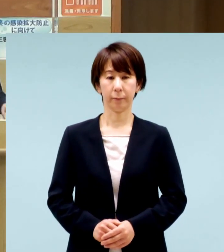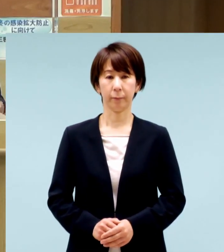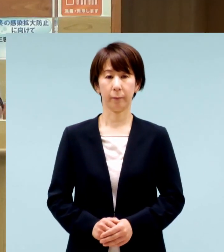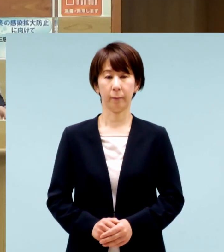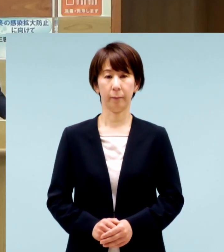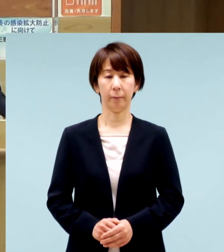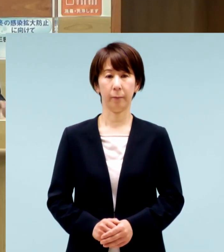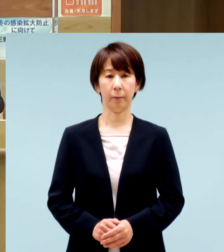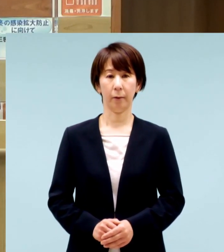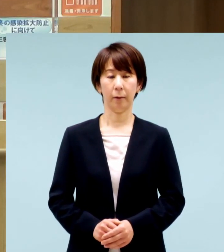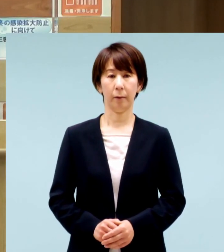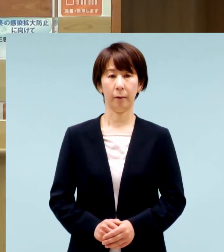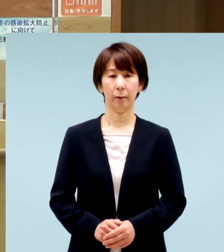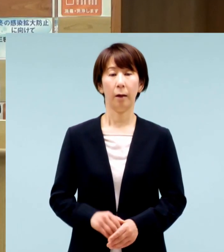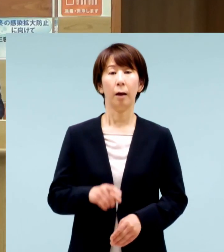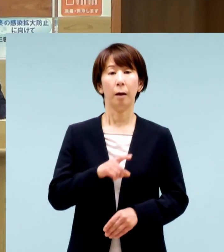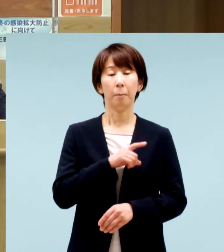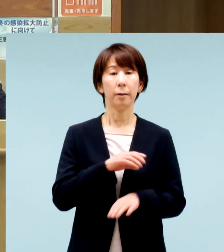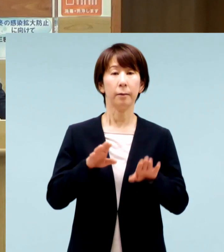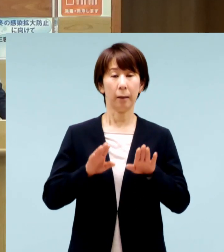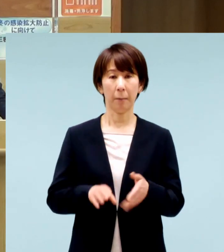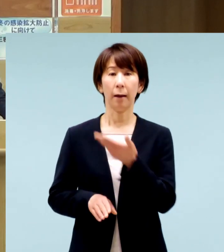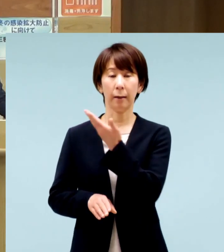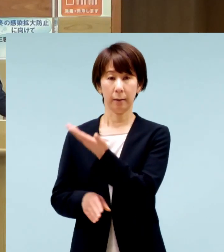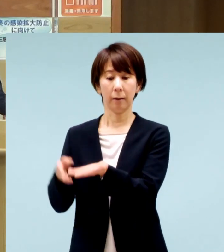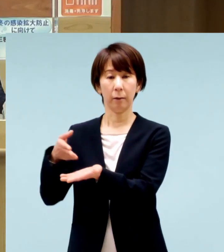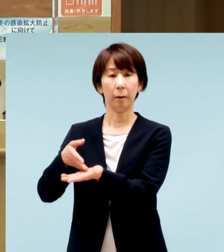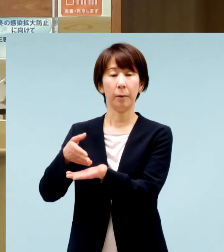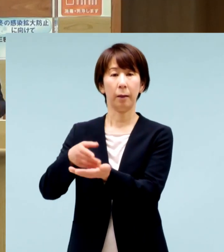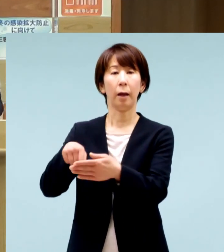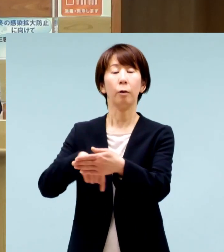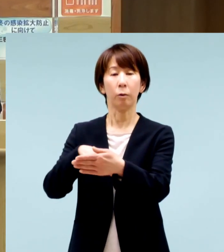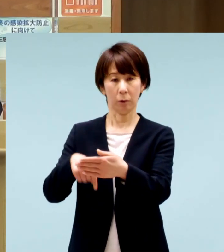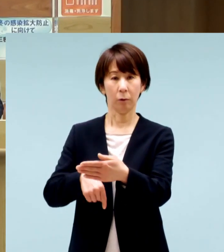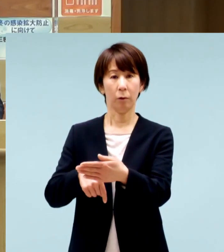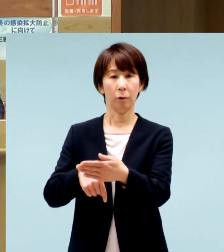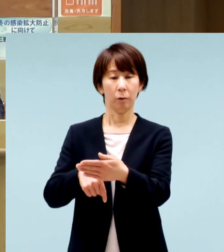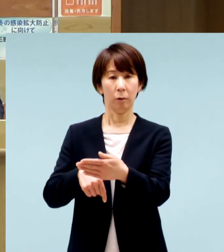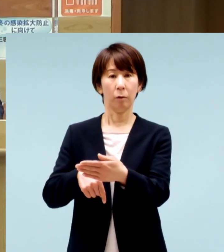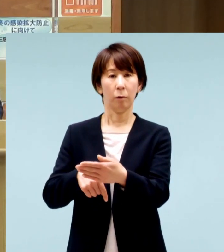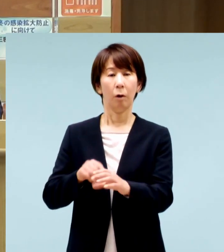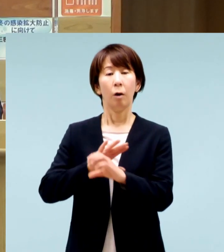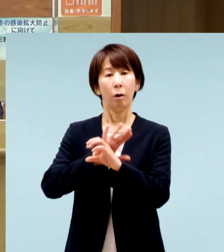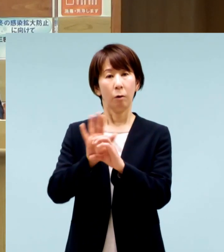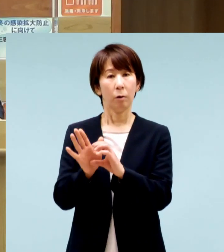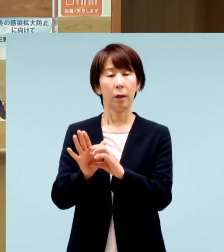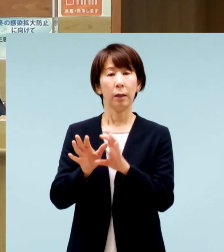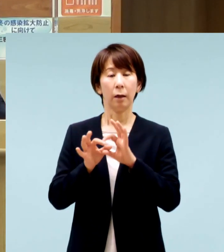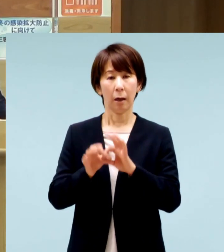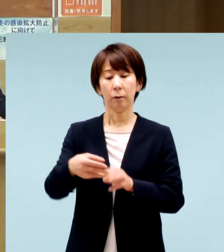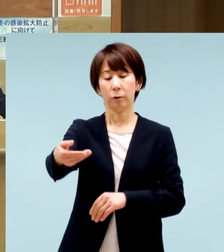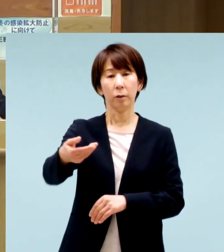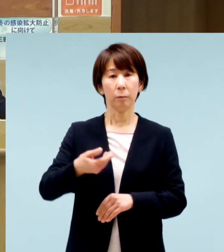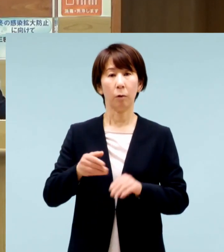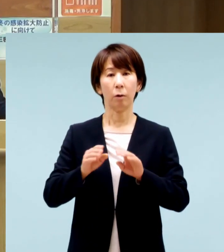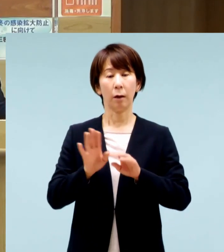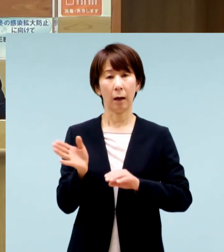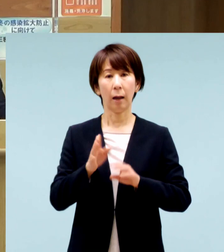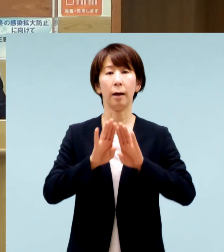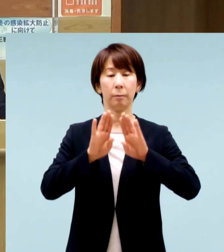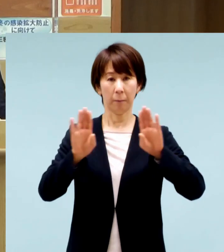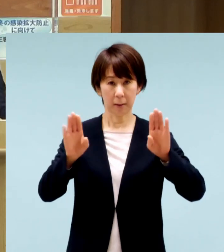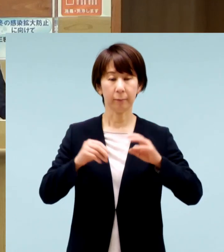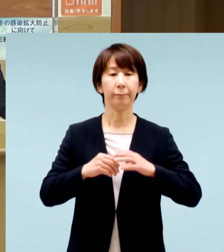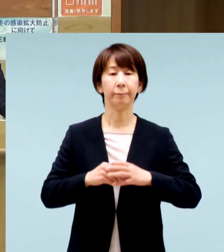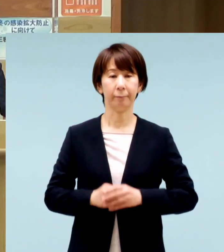それではまず、ただいまお話ししました話題に応じ、新型コロナウイルス対策に関するご質問からお受けしたいと存じます。